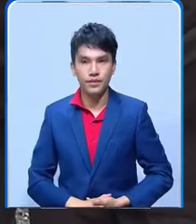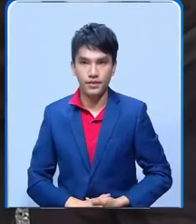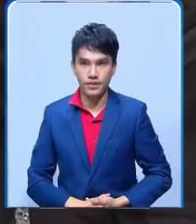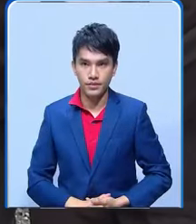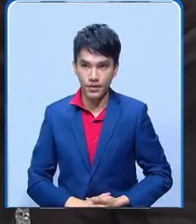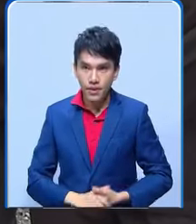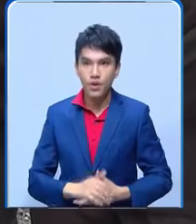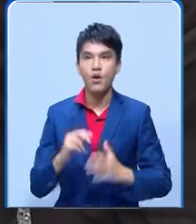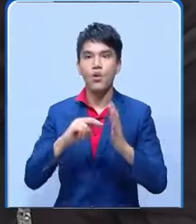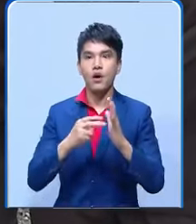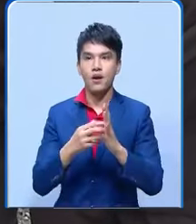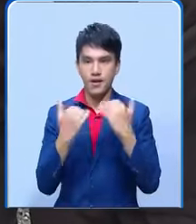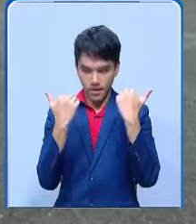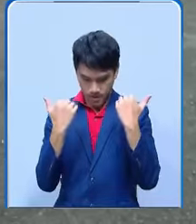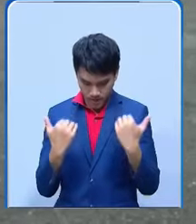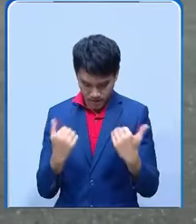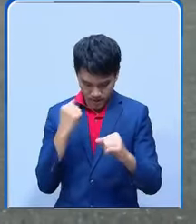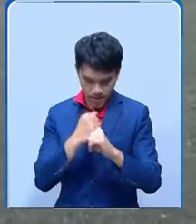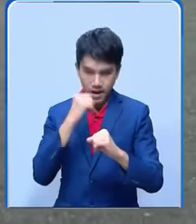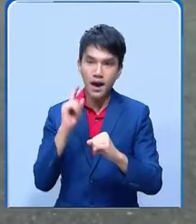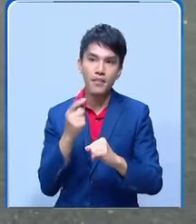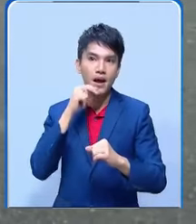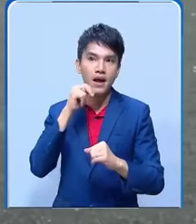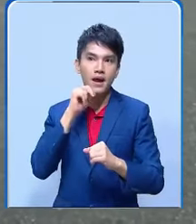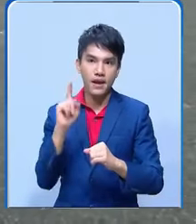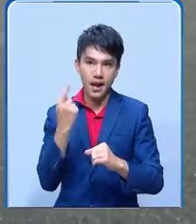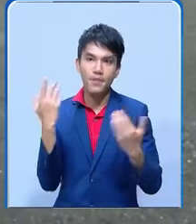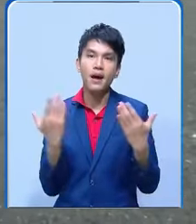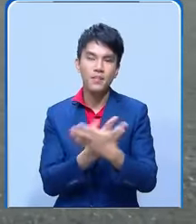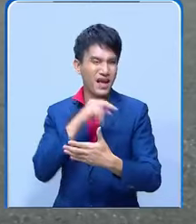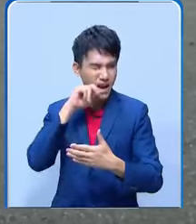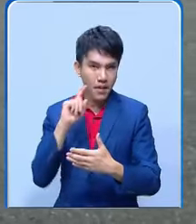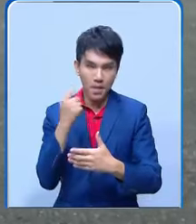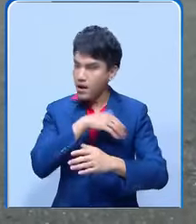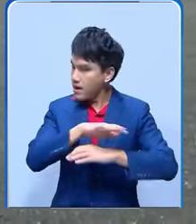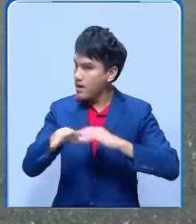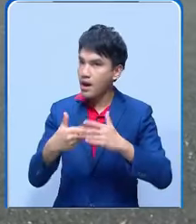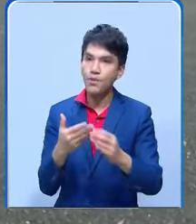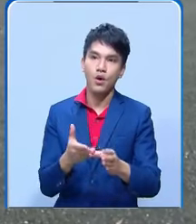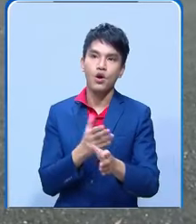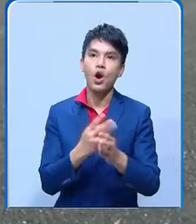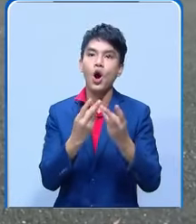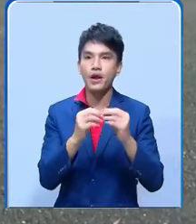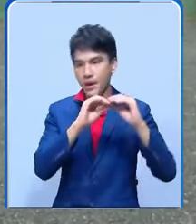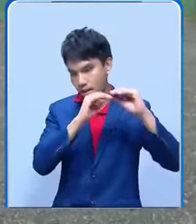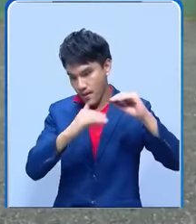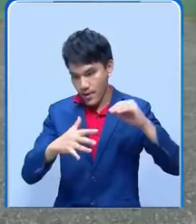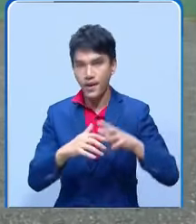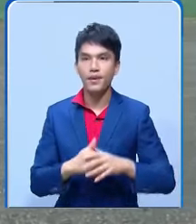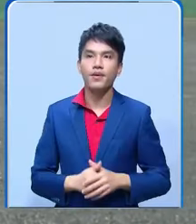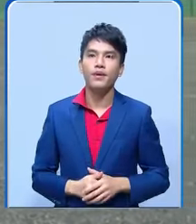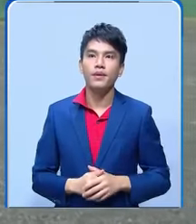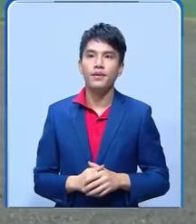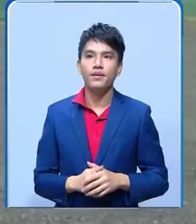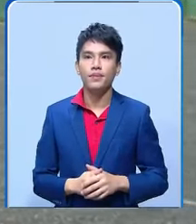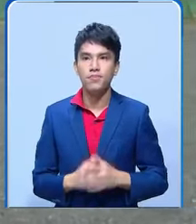นั่นหมายถึงว่าเนี่ยค่ะมีการปรับพื้นที่ทำคูระบายน้ำปรับเปลี่ยนทิศทางน้ำอะค่ะก่อนที่จะเกิดเหตุดินโคลนถล่มขึ้นแบบนี้อะนะคะ